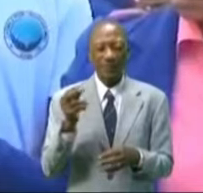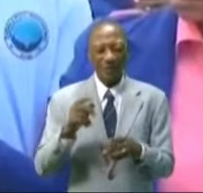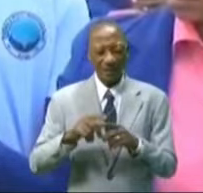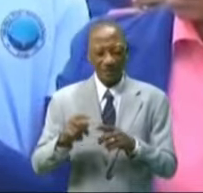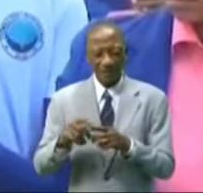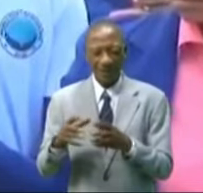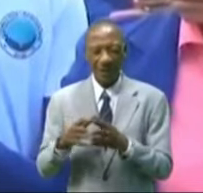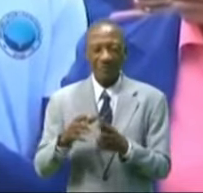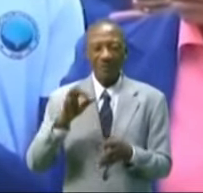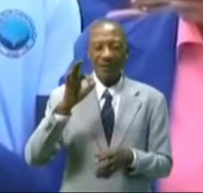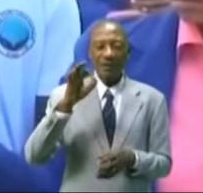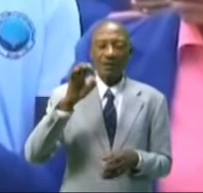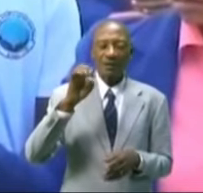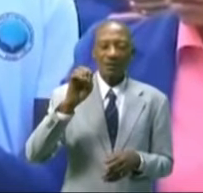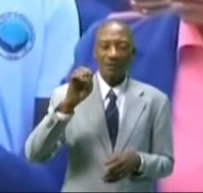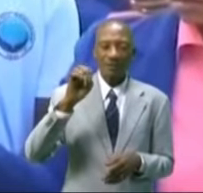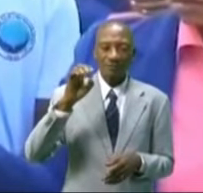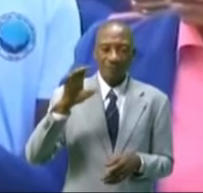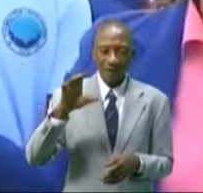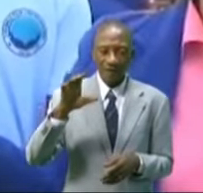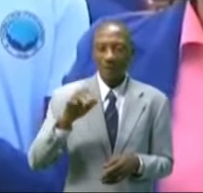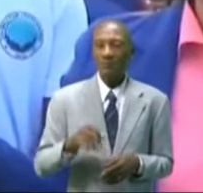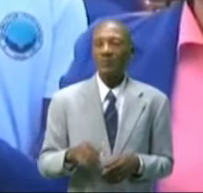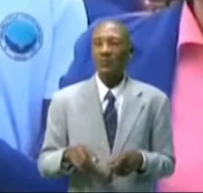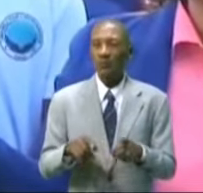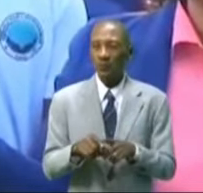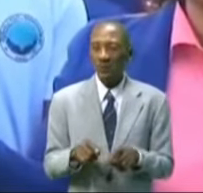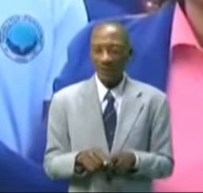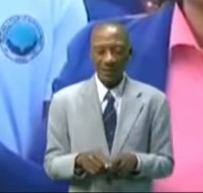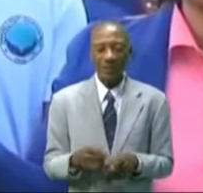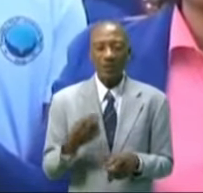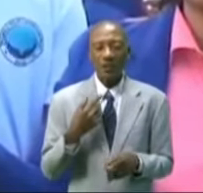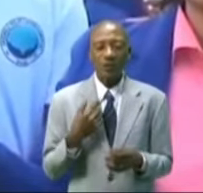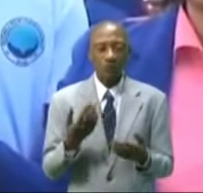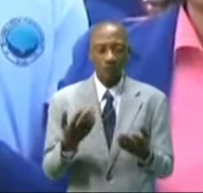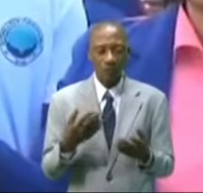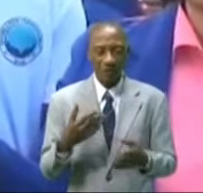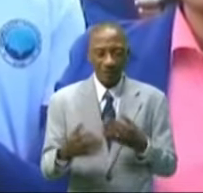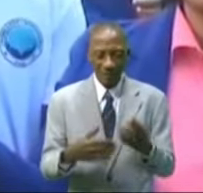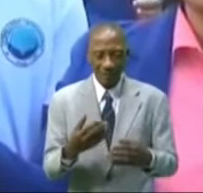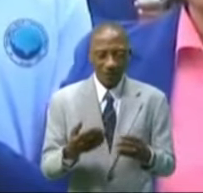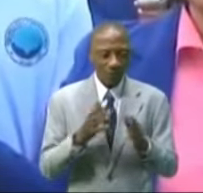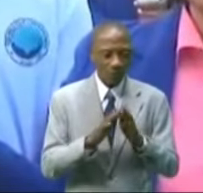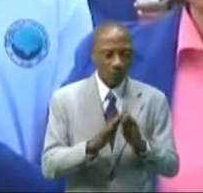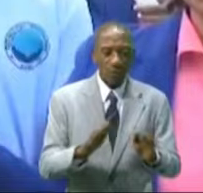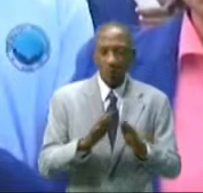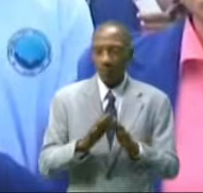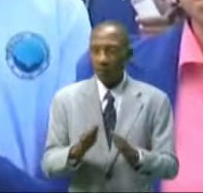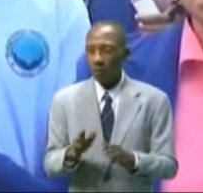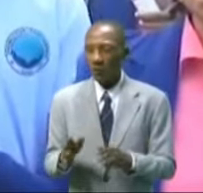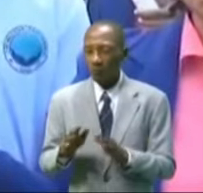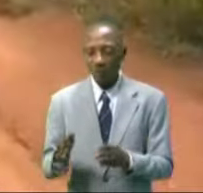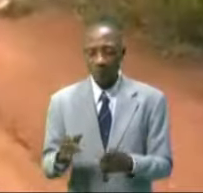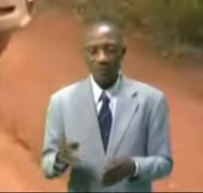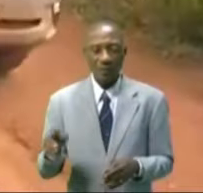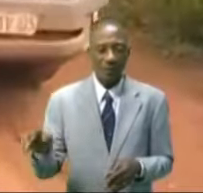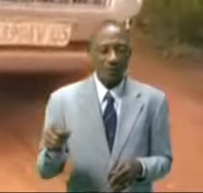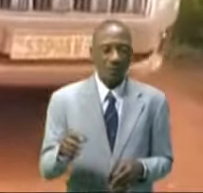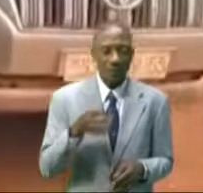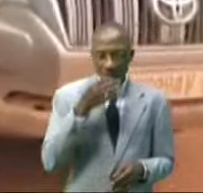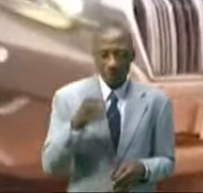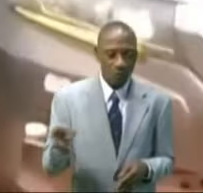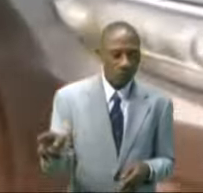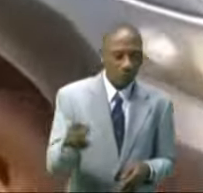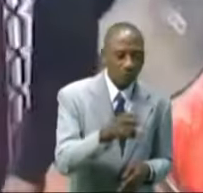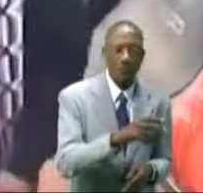pollutions des rivières, causant des multiples maladies pulmonaires, les vomissements du sang, les cas de malformations congénitales, etc.